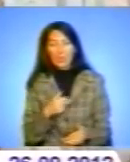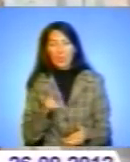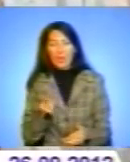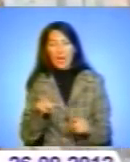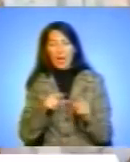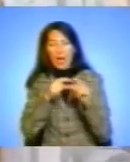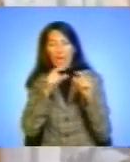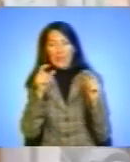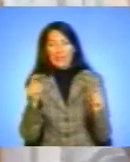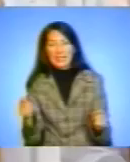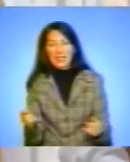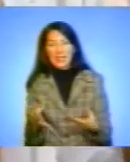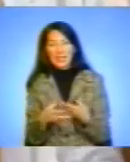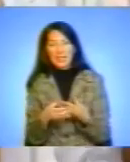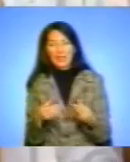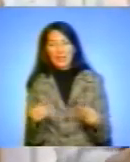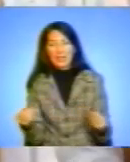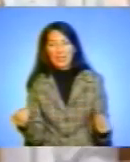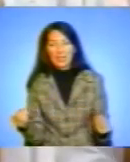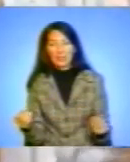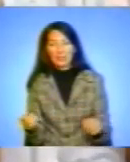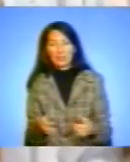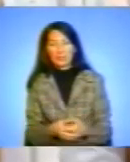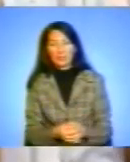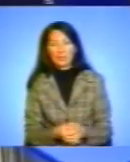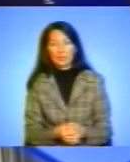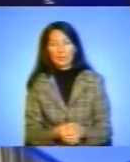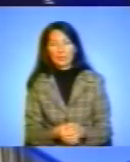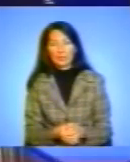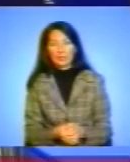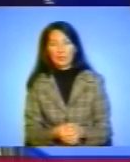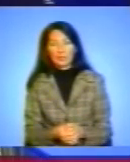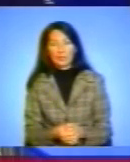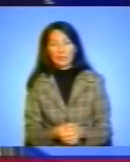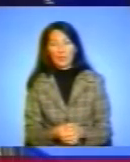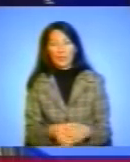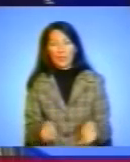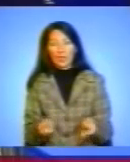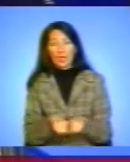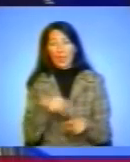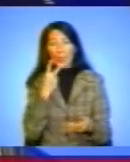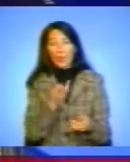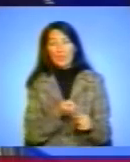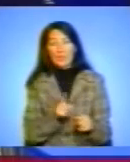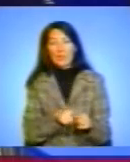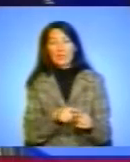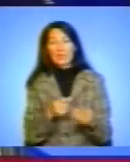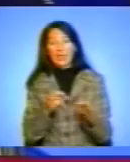веселка навесні. Так. Таким